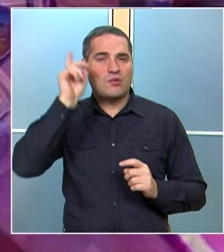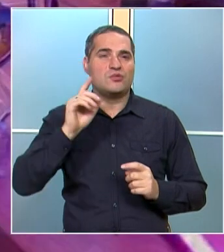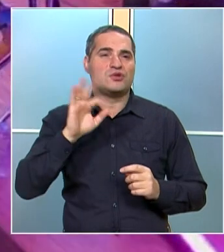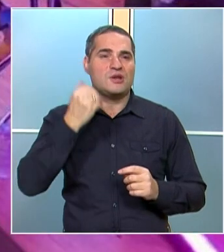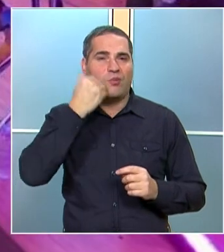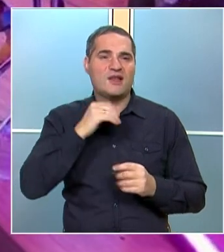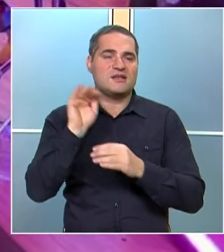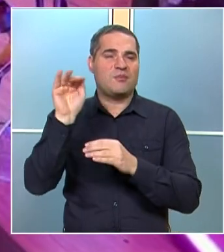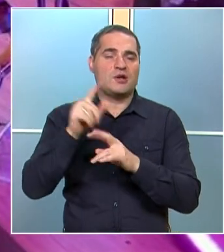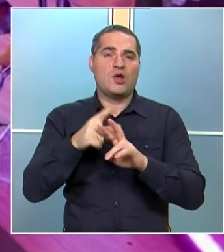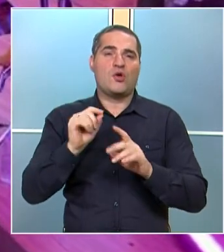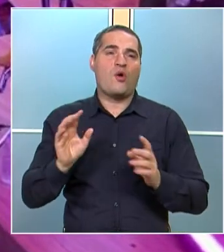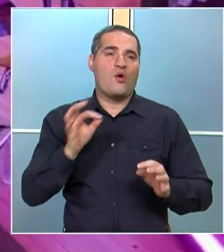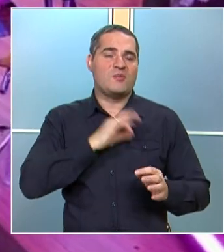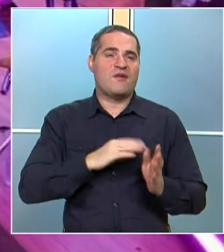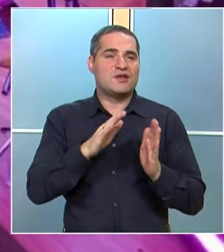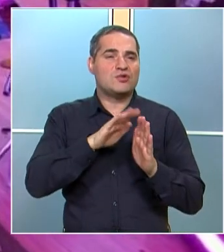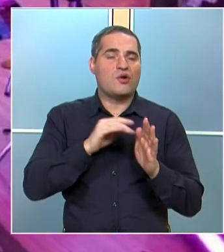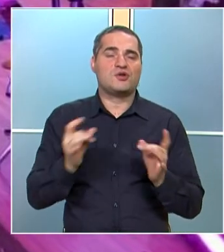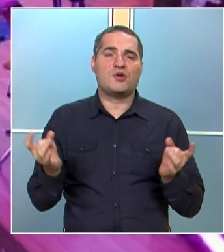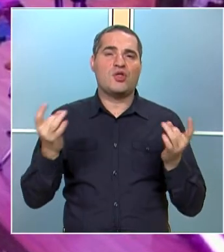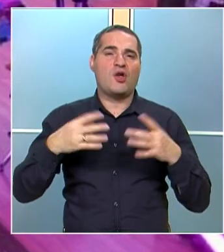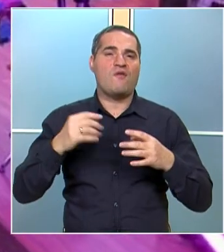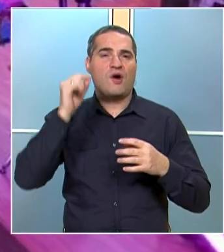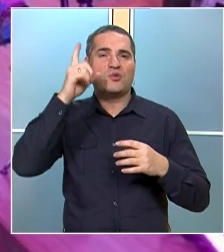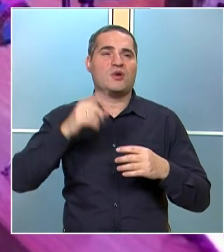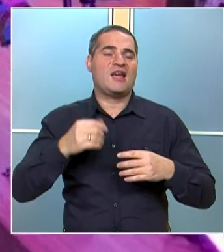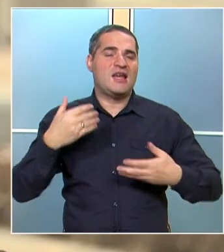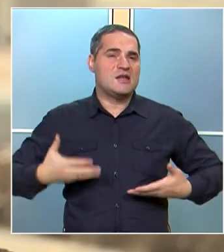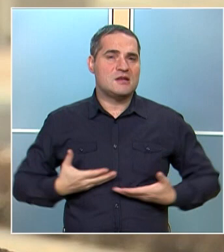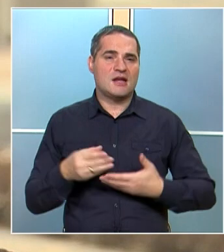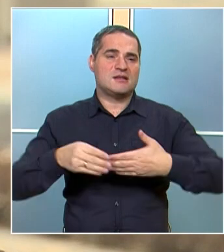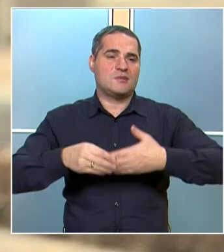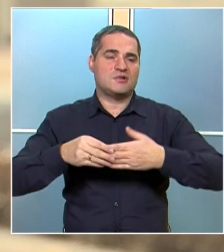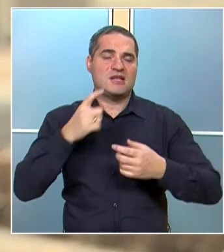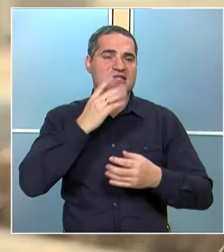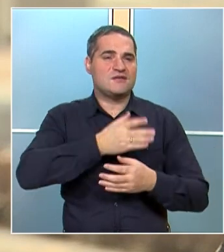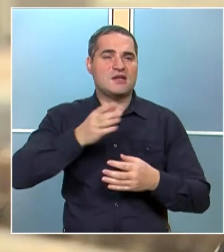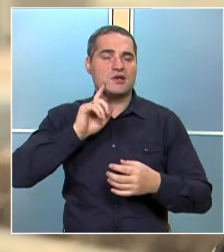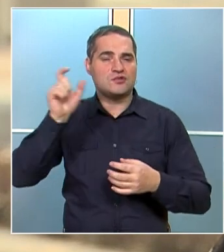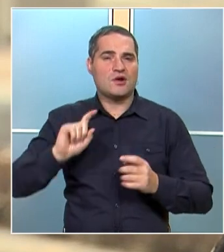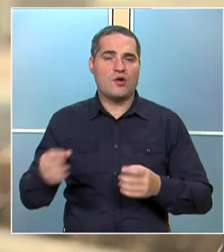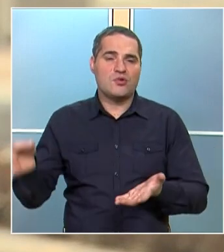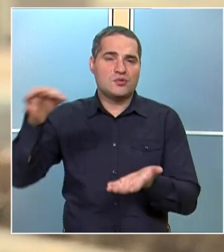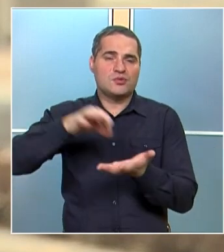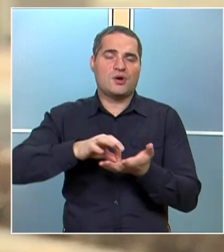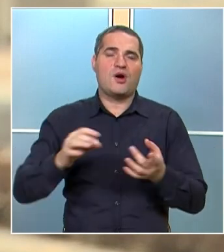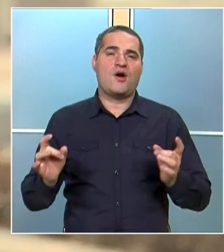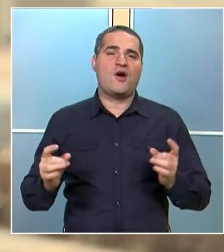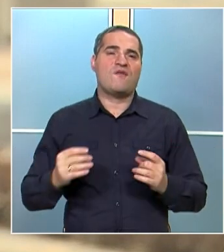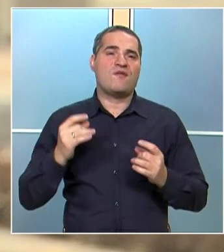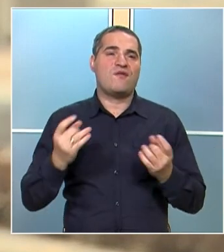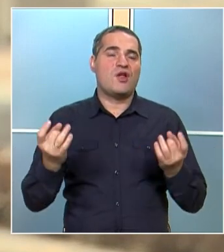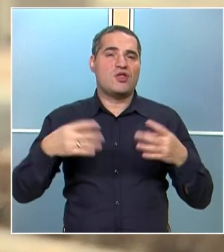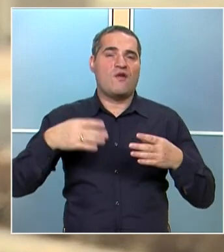бъдеще, но и успява да се докосне до нова култура и интересни запознанства. За всеки човек нов, който е дошъл в нова страна,